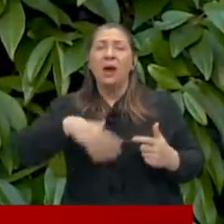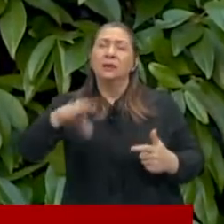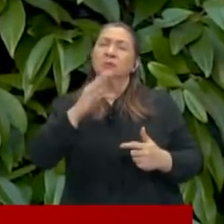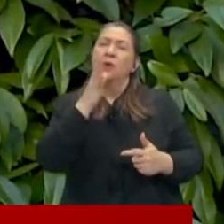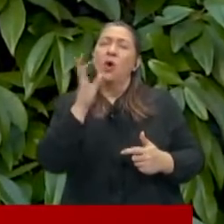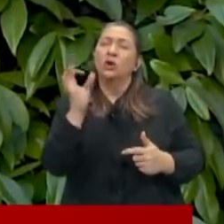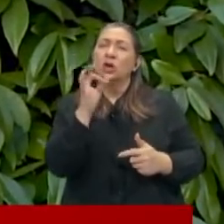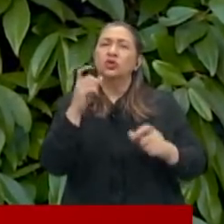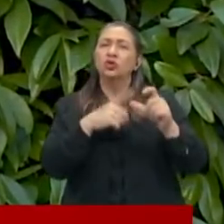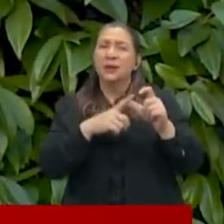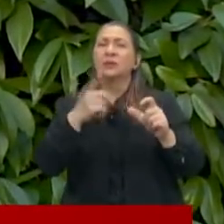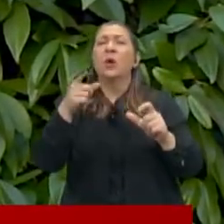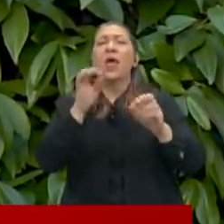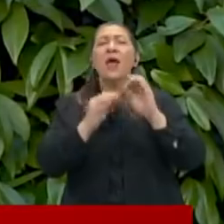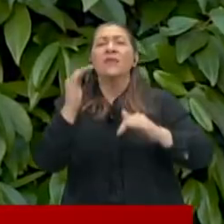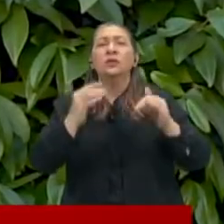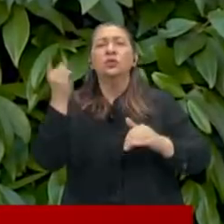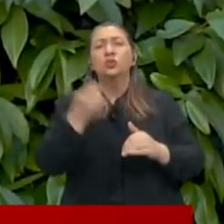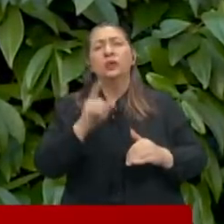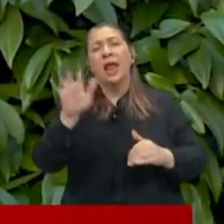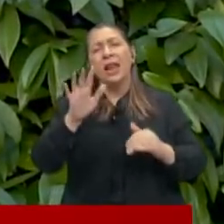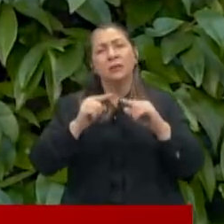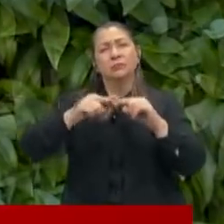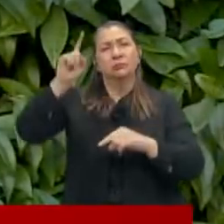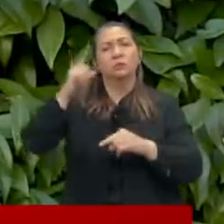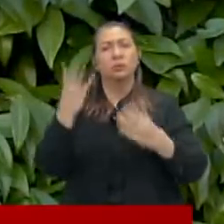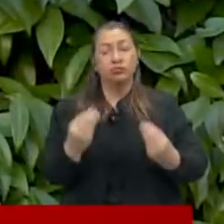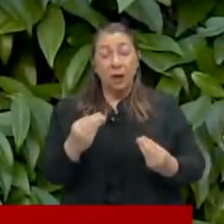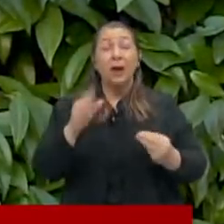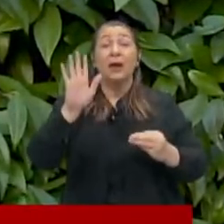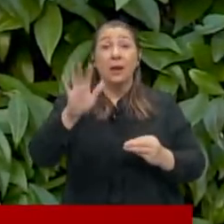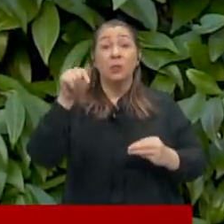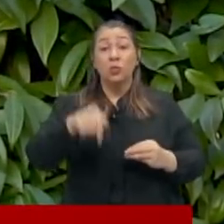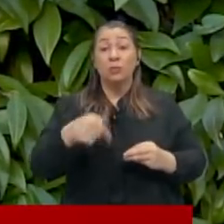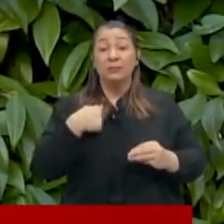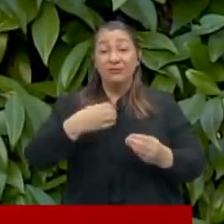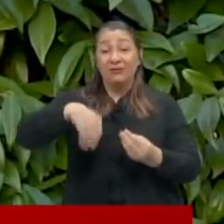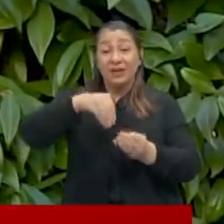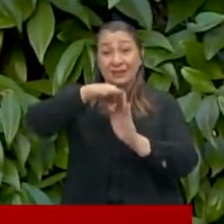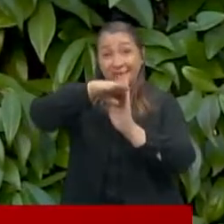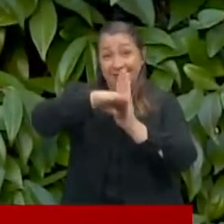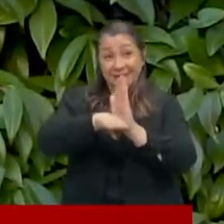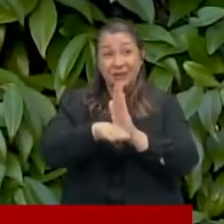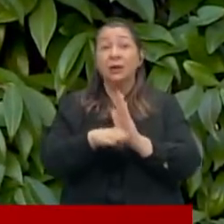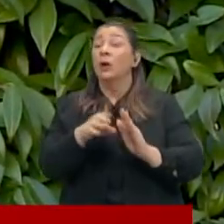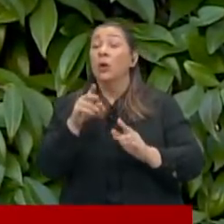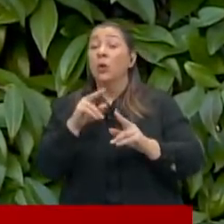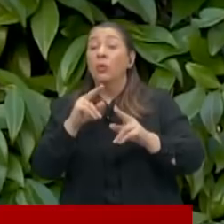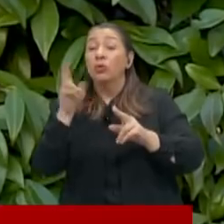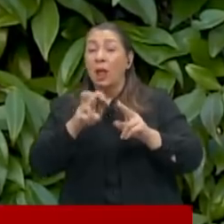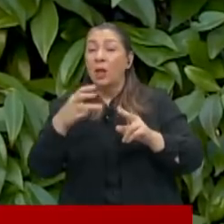ki Ocak-Şubat ayıyla beraber enflasyon %50, %50'nin üzerine çıkacak. Bugün biz faiz indirerek kurları